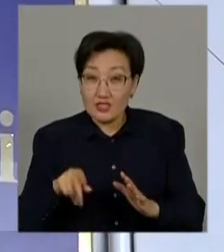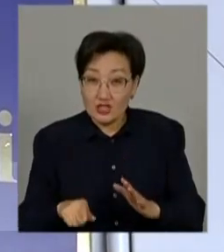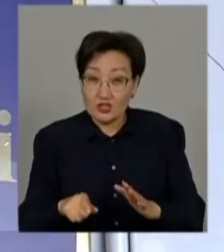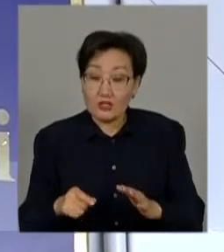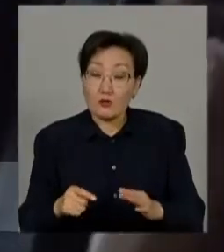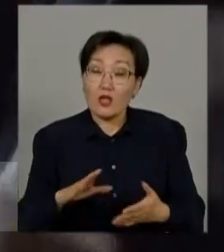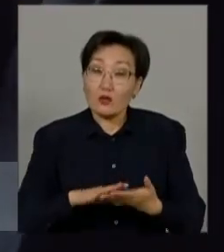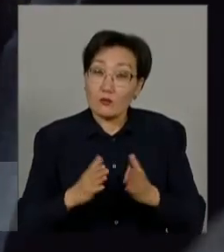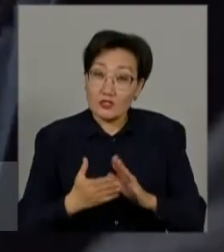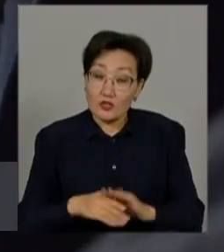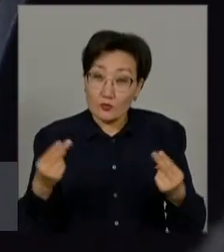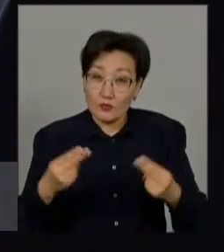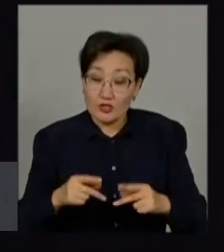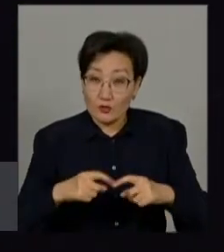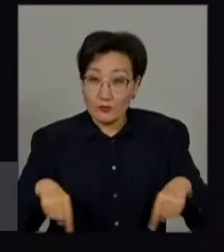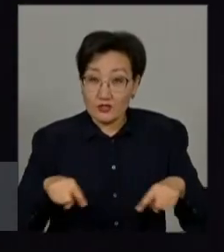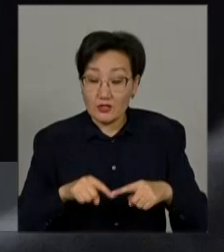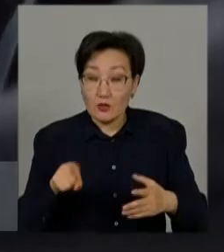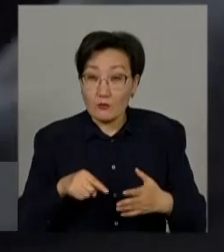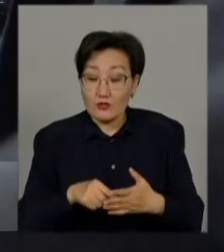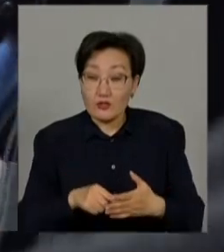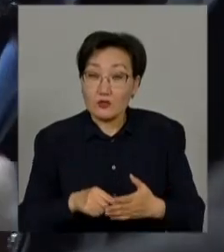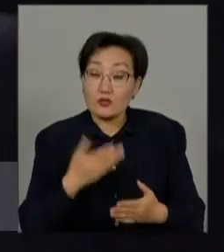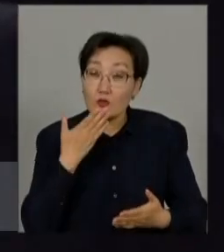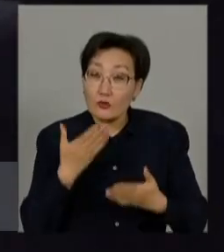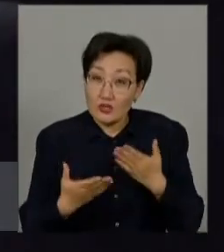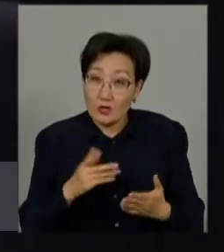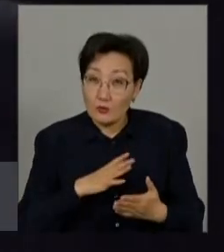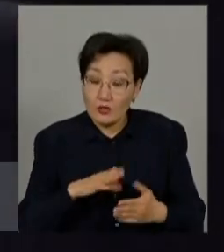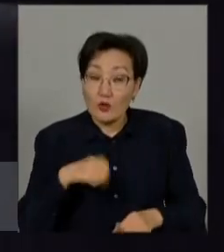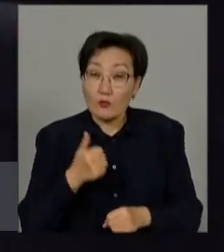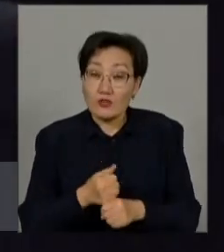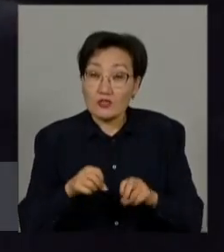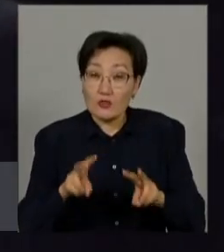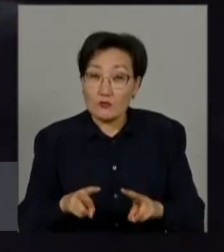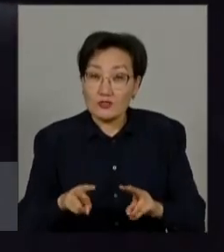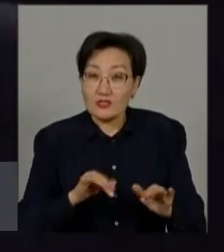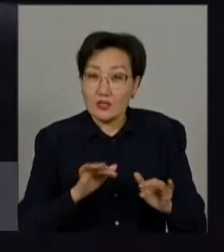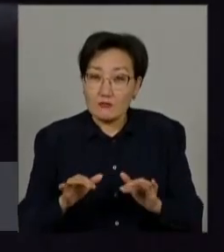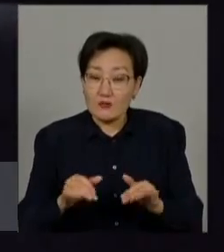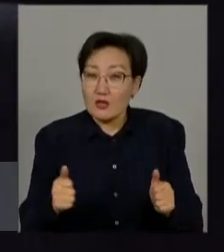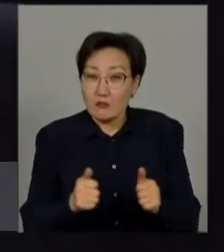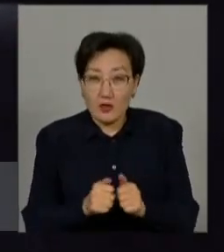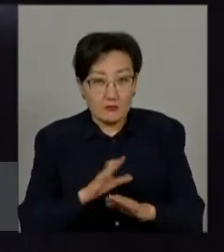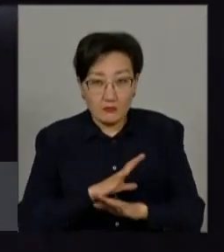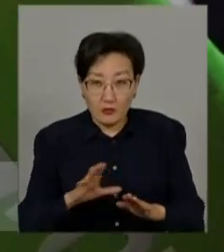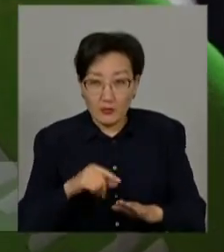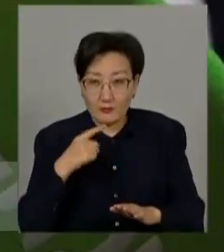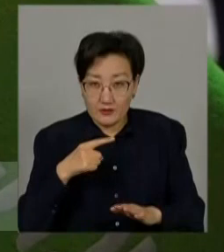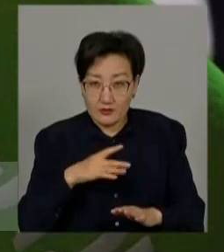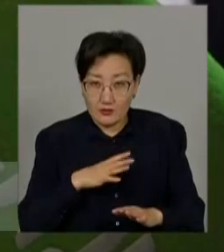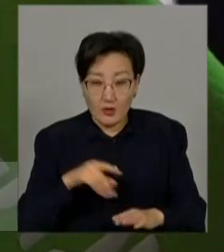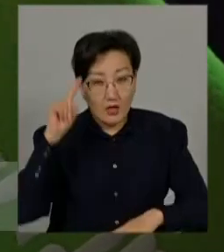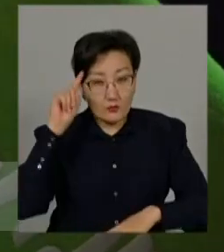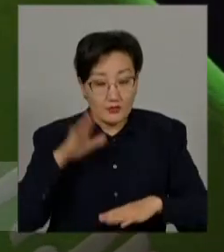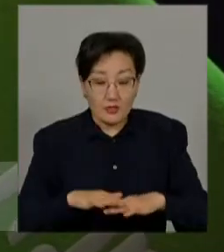теңгеге келісім жасасқан бөлімнен мәселенің аққар асына жыратып сұраған ек. Бас маманның өзі істің басы қасында болмағанмын деп ақталды.